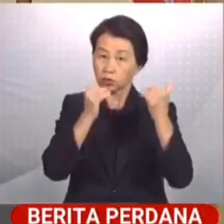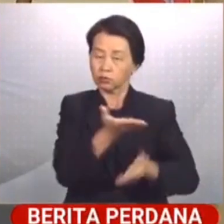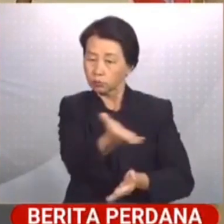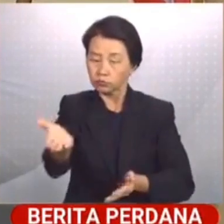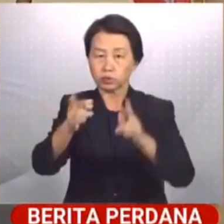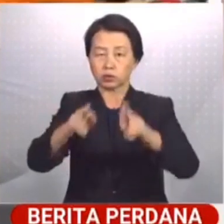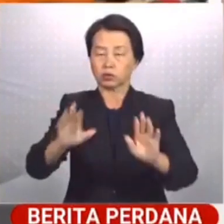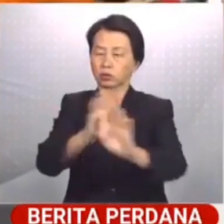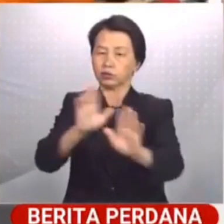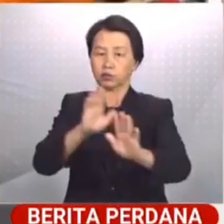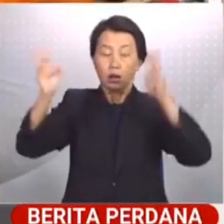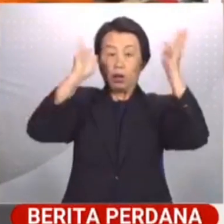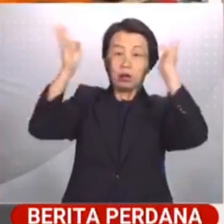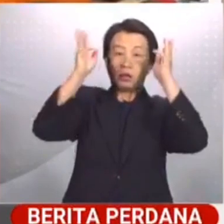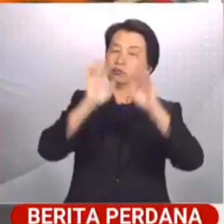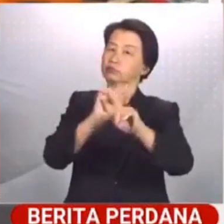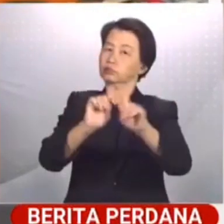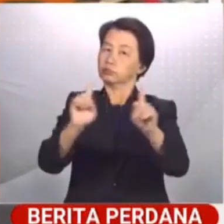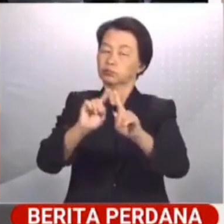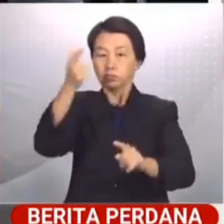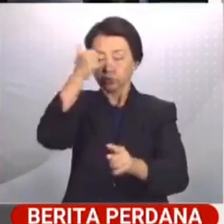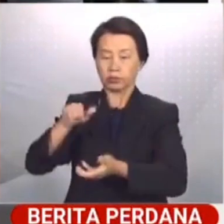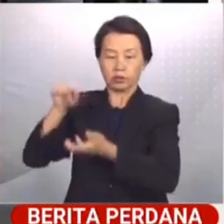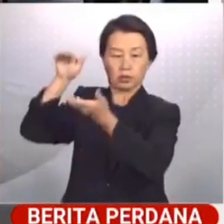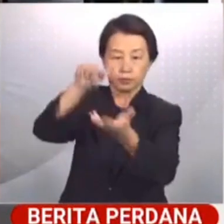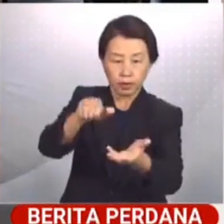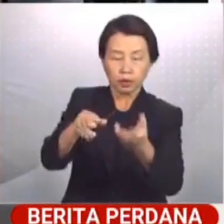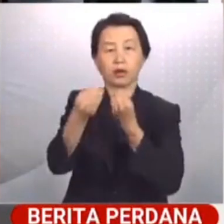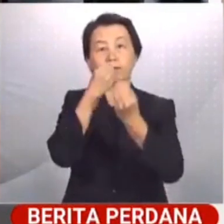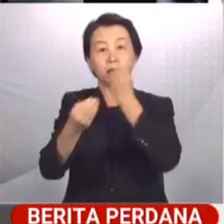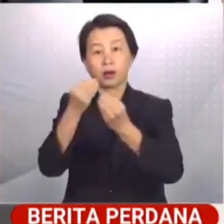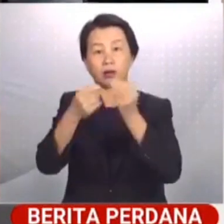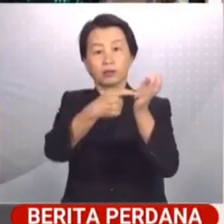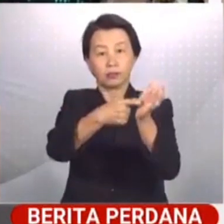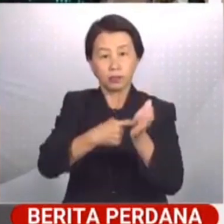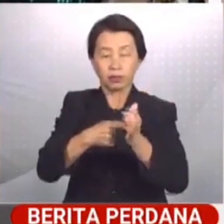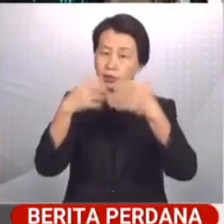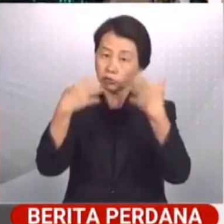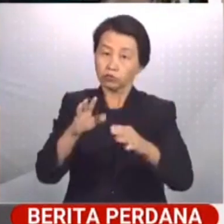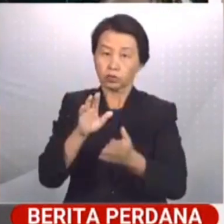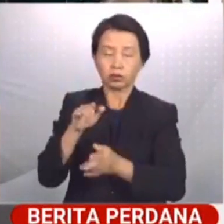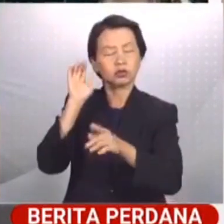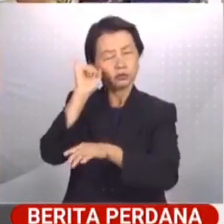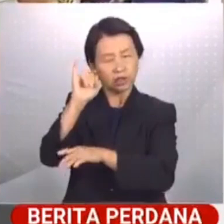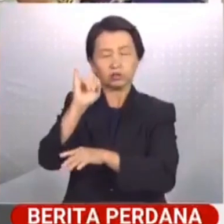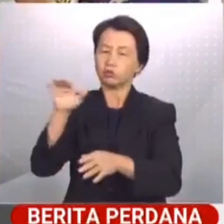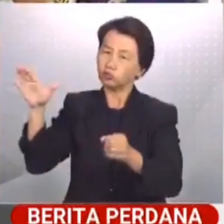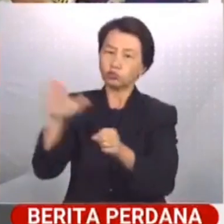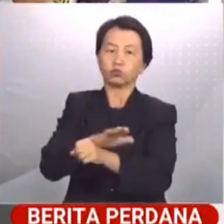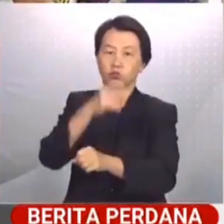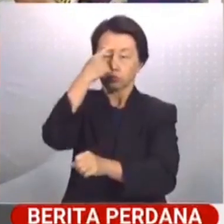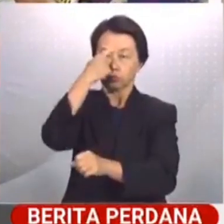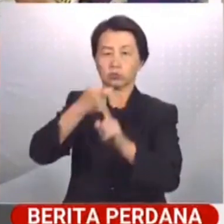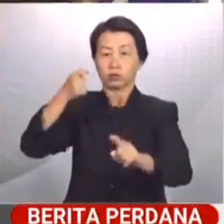jangan Panic karena bekalan barang keperluan telah dijamin cukup oleh